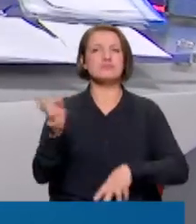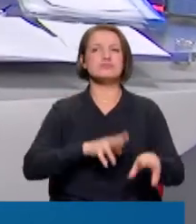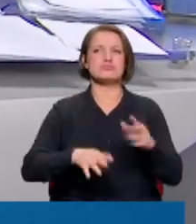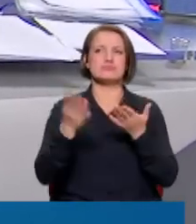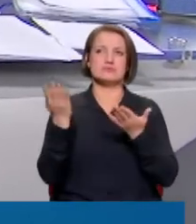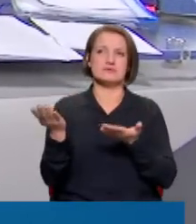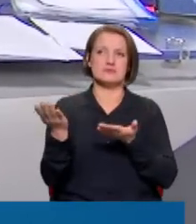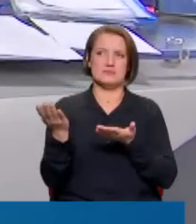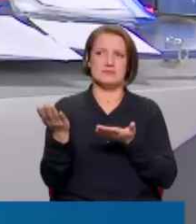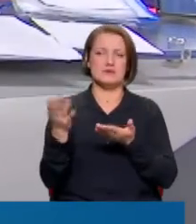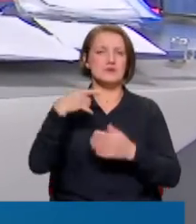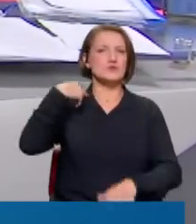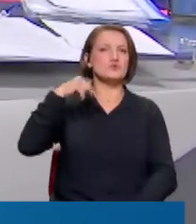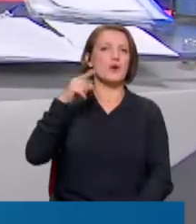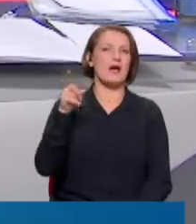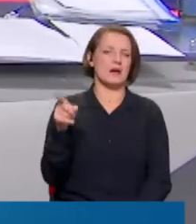götürüyor